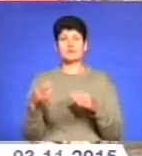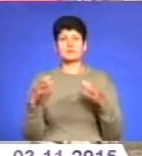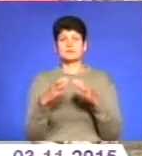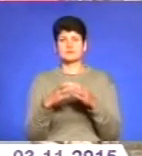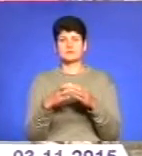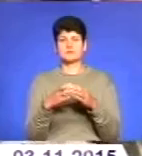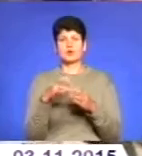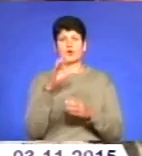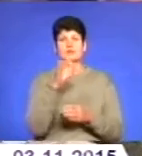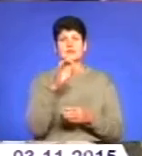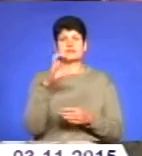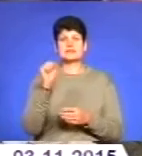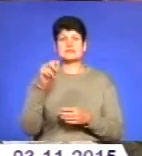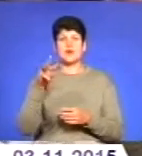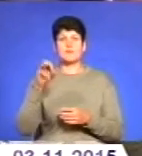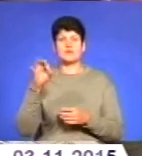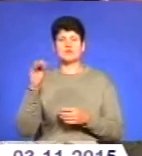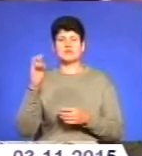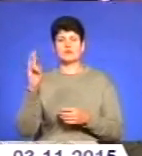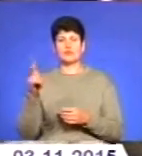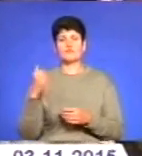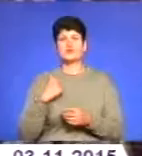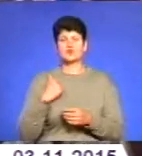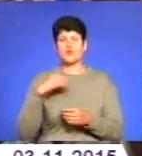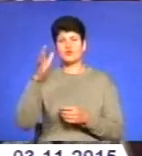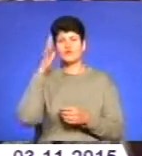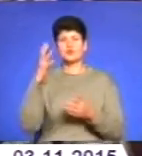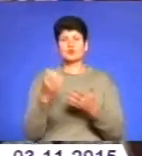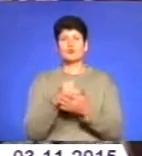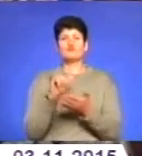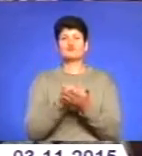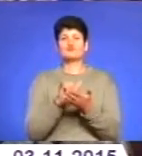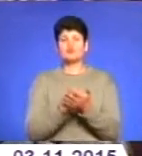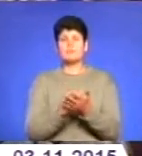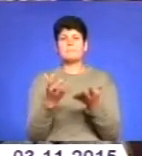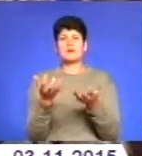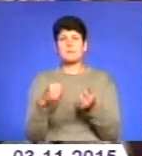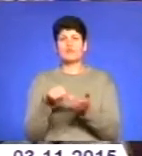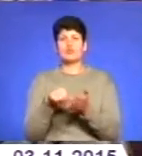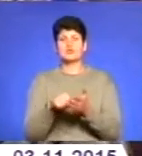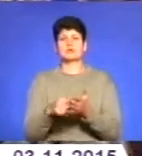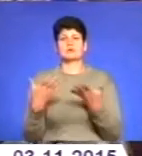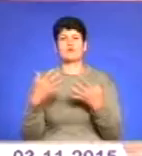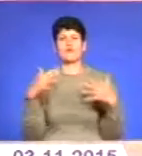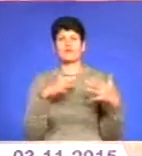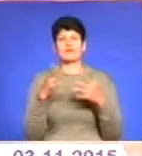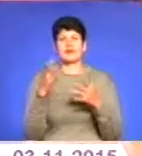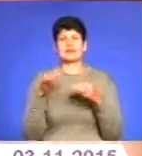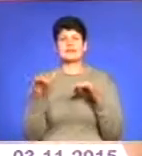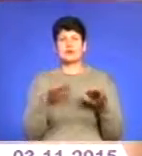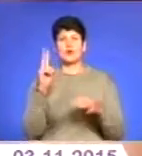бригади Олексій Семиженко. Військову освіту здобував у Сумах, брав участь у бойових діях у Конго, воював в